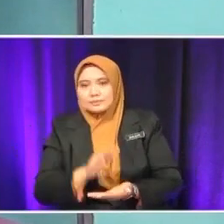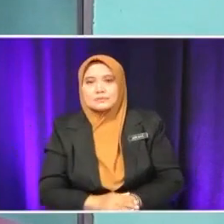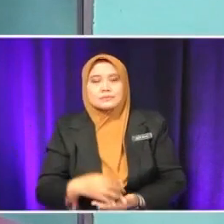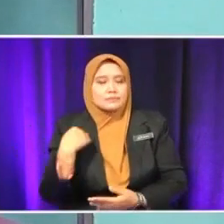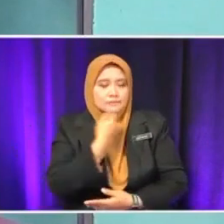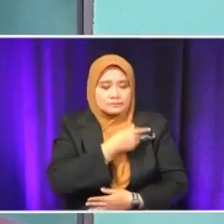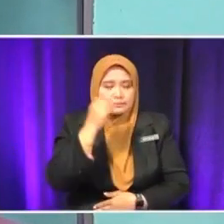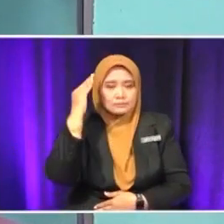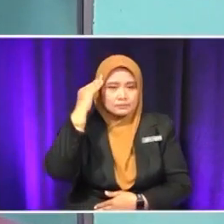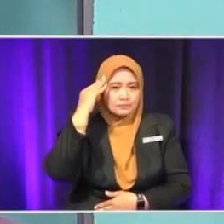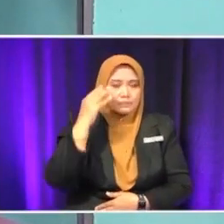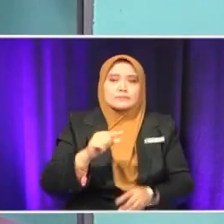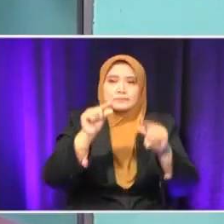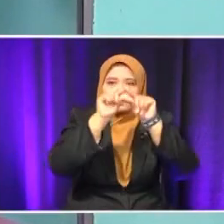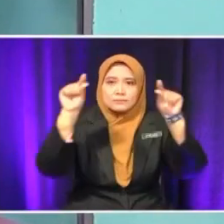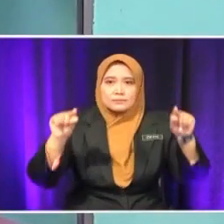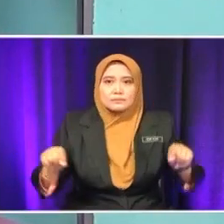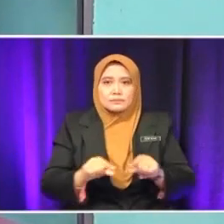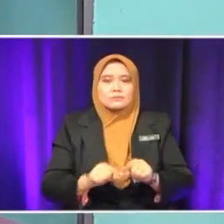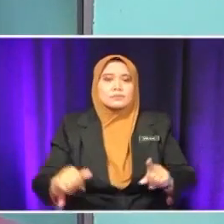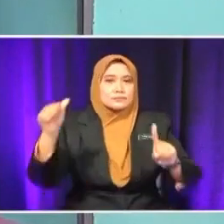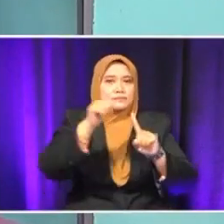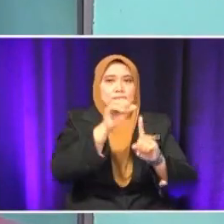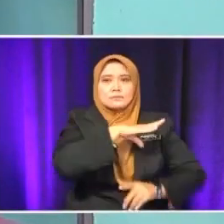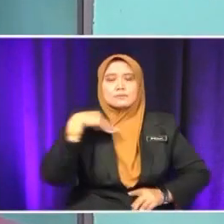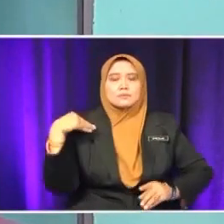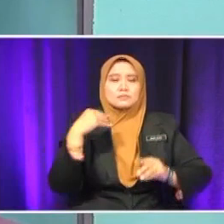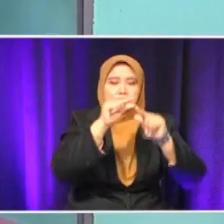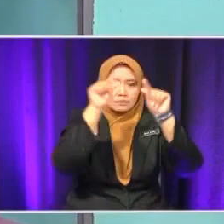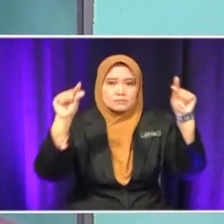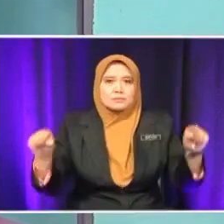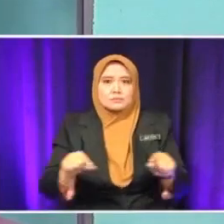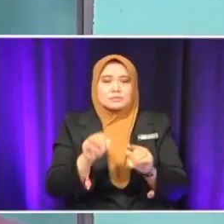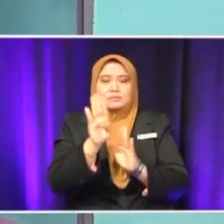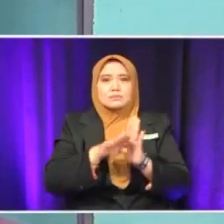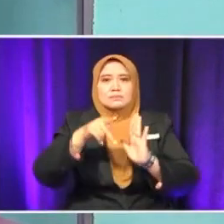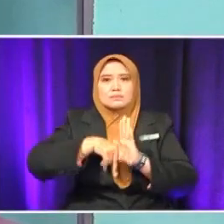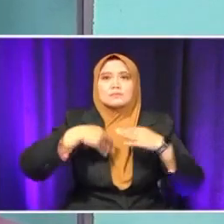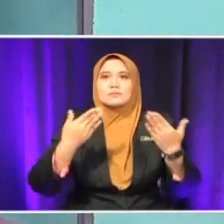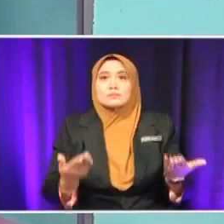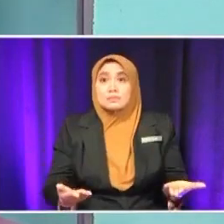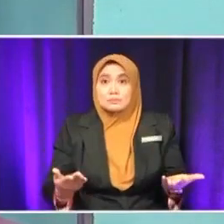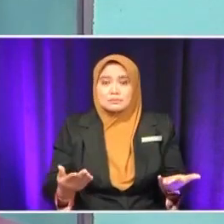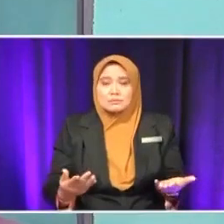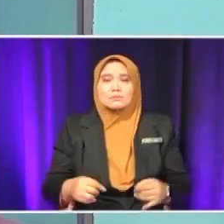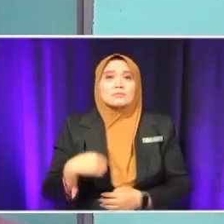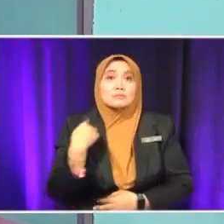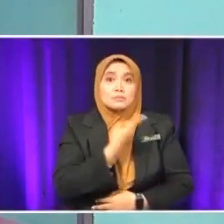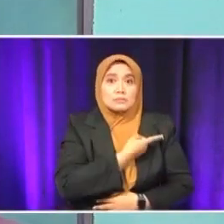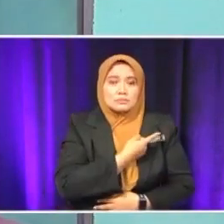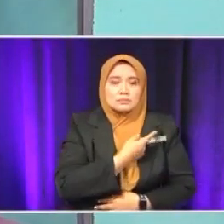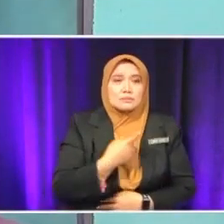tahu tentang graf terarah, graf berpemberat dan juga daripada arah dan pemberat ni kita nilaikan apa yang soalan